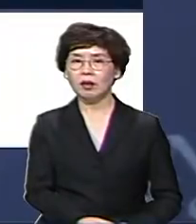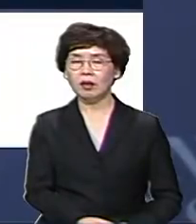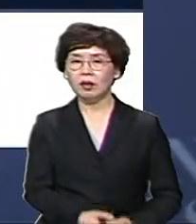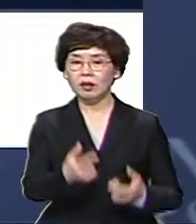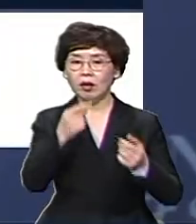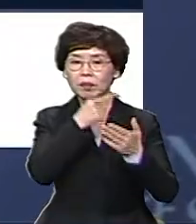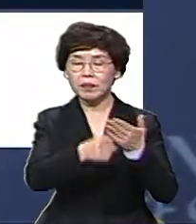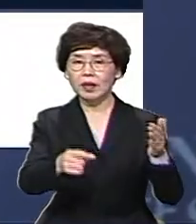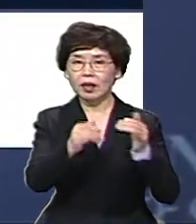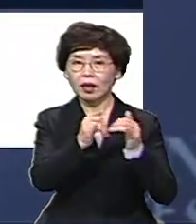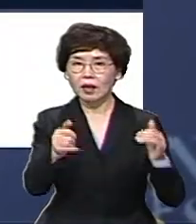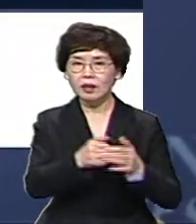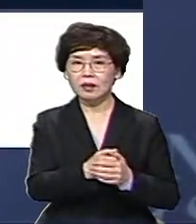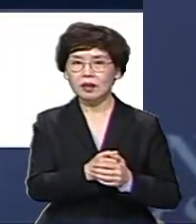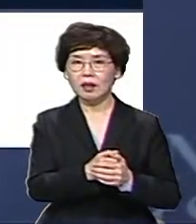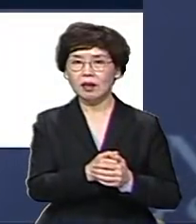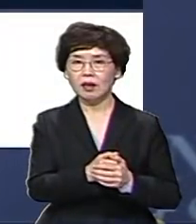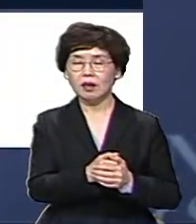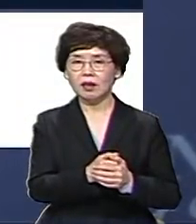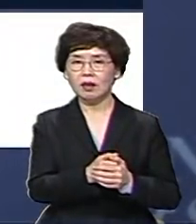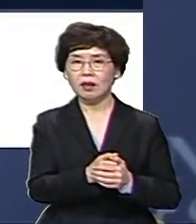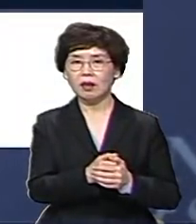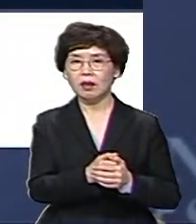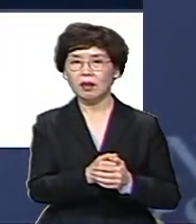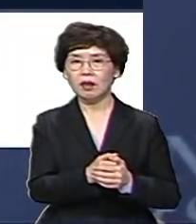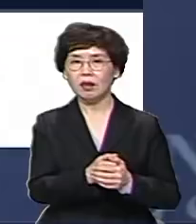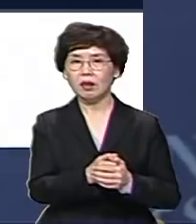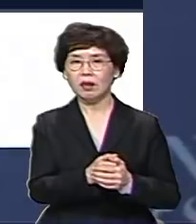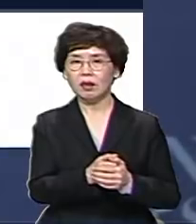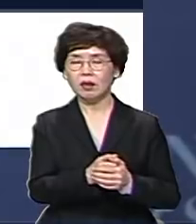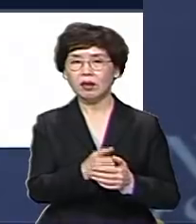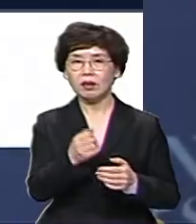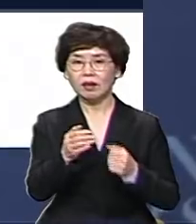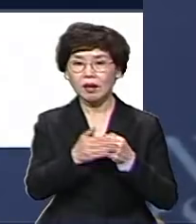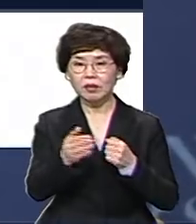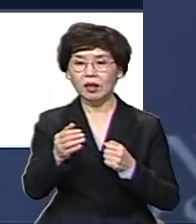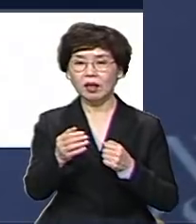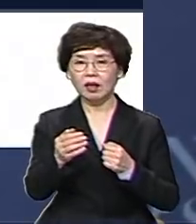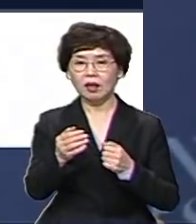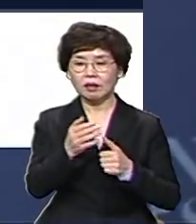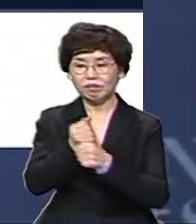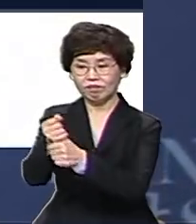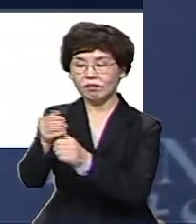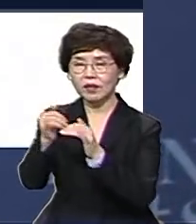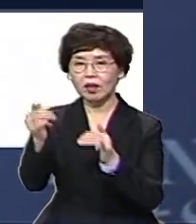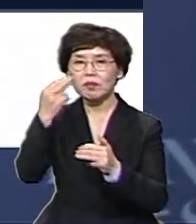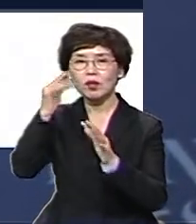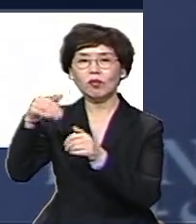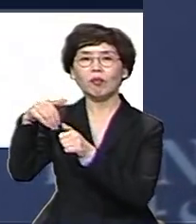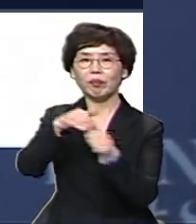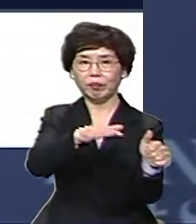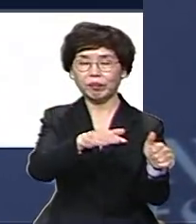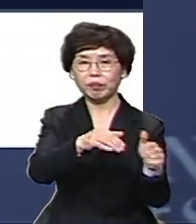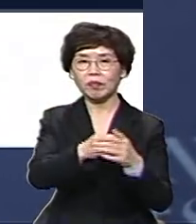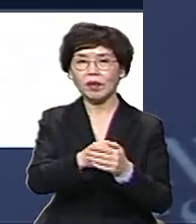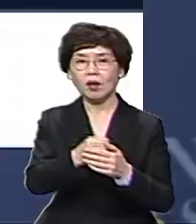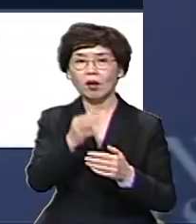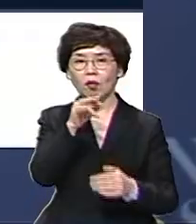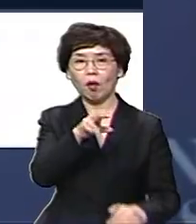것이죠. 그분들에게 그리고 또한 최고 지도층들은 이러한 사건들을